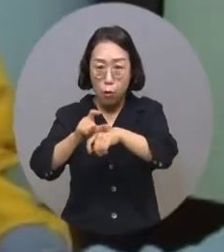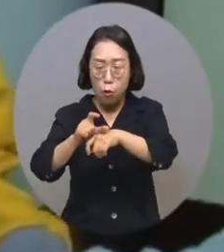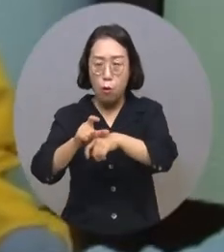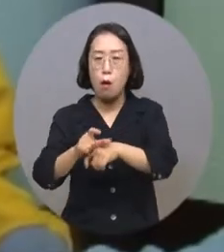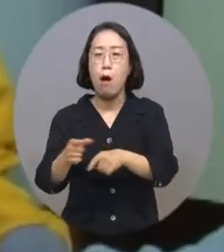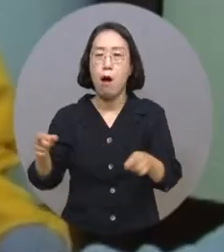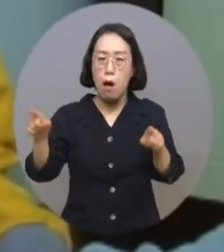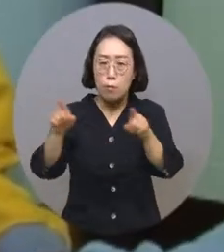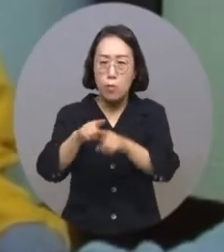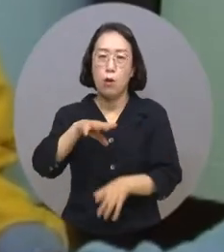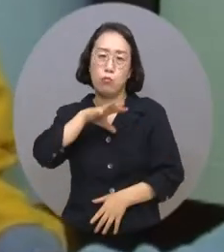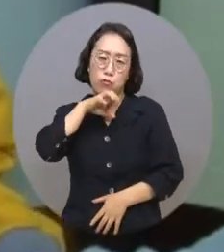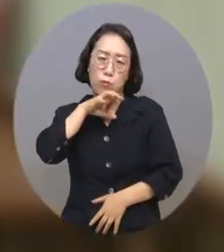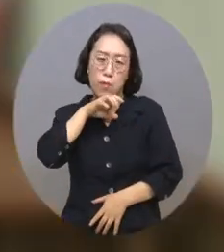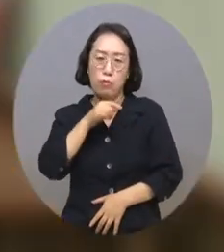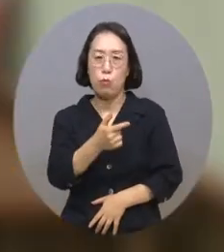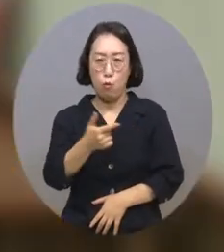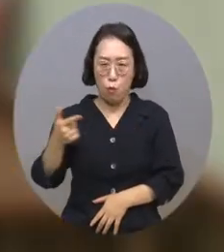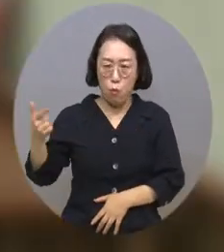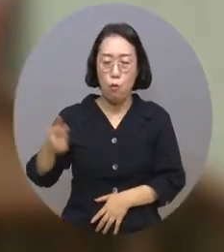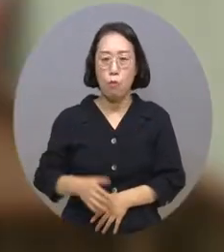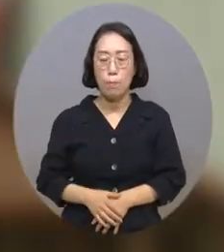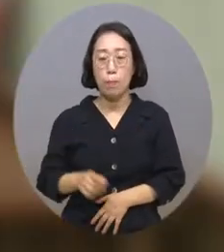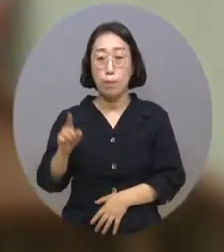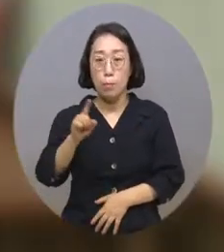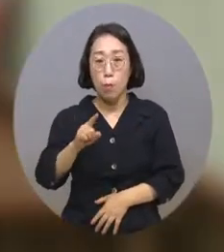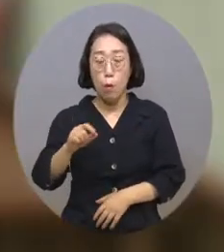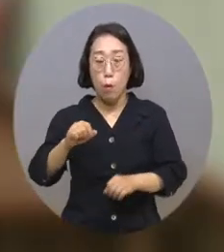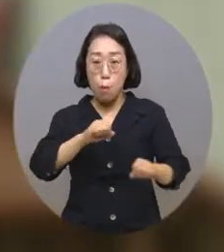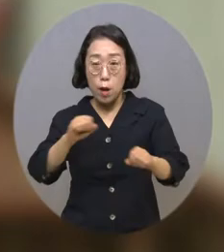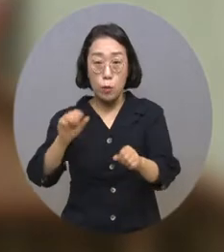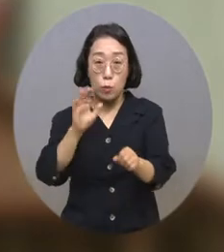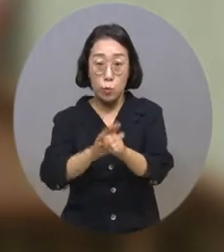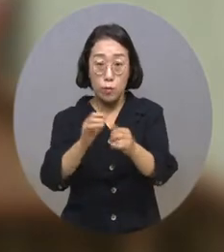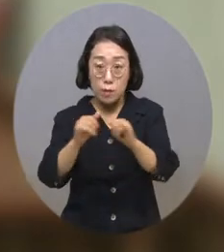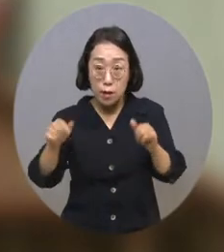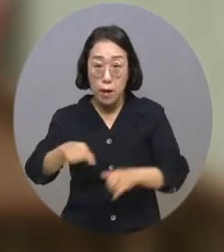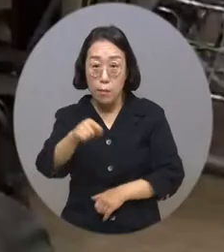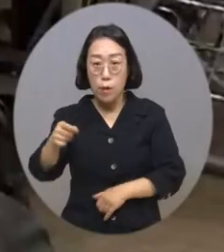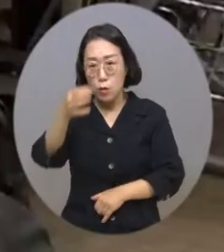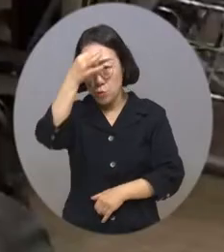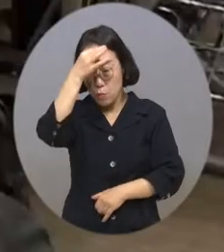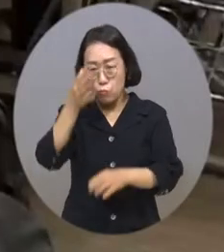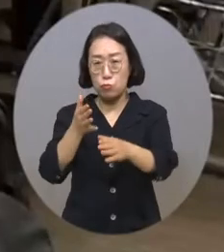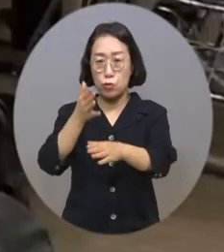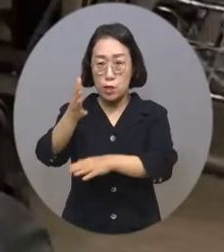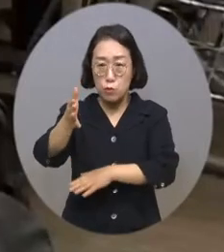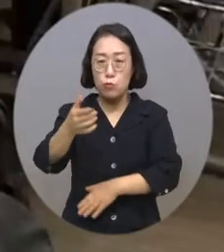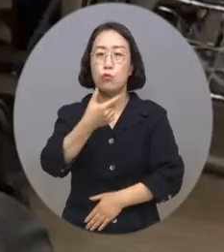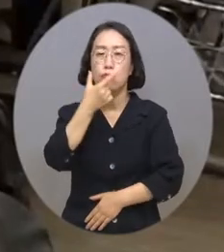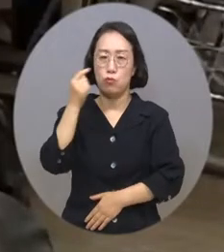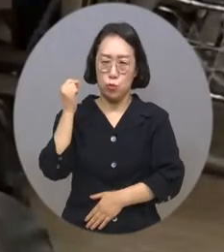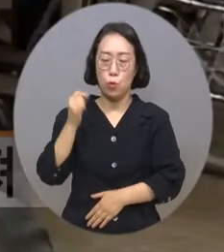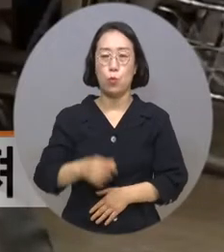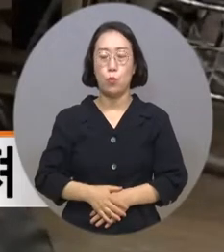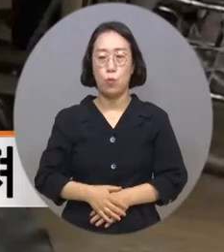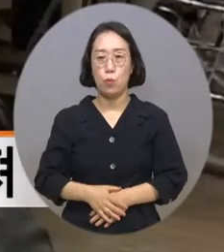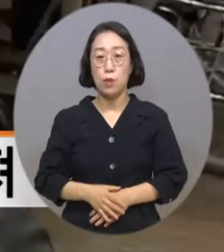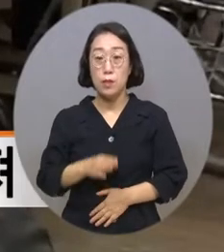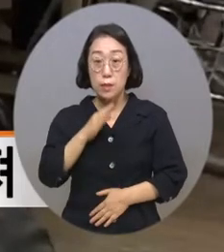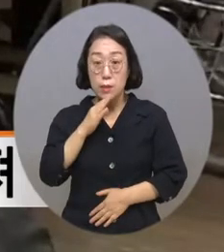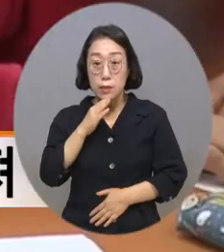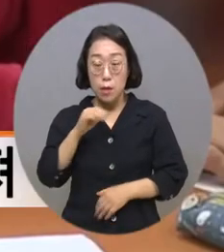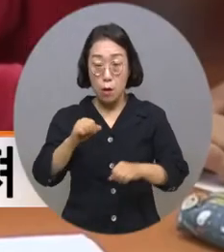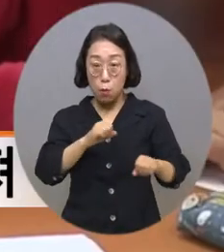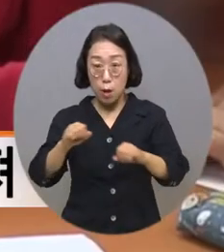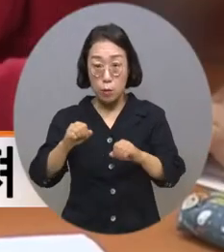늘어나는 상황 입니다 바로 활동 전사에 전문성과 조기 그 문제로 책이 되고 있습니다 실제 활동